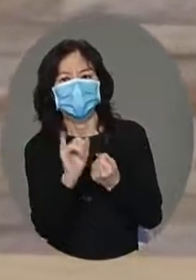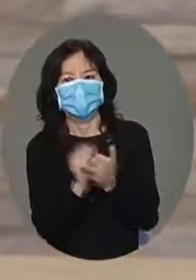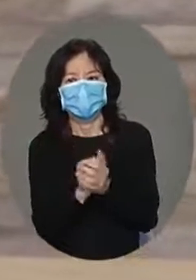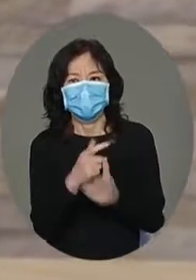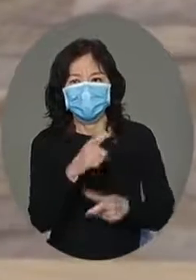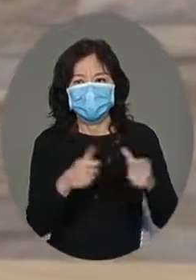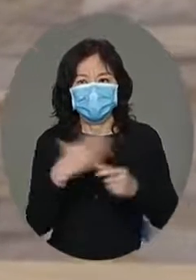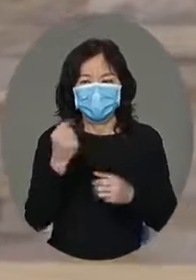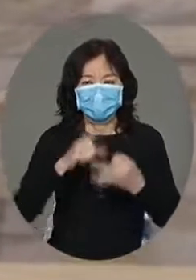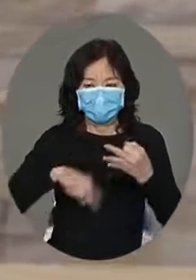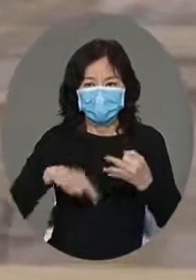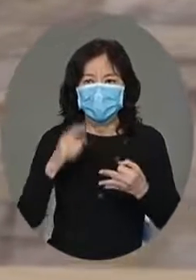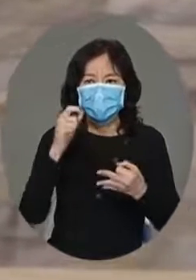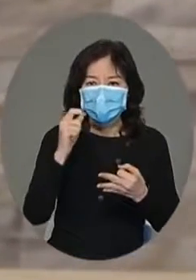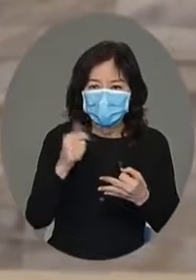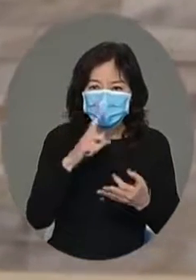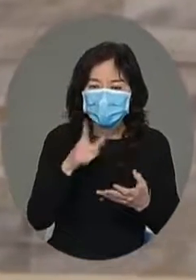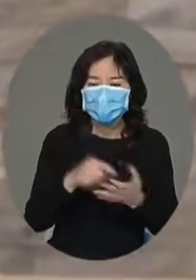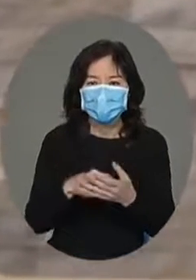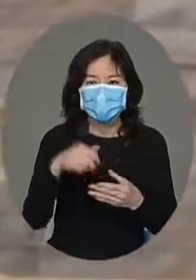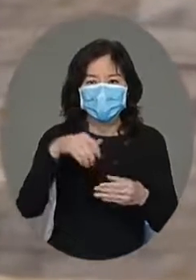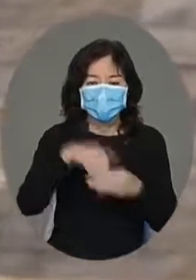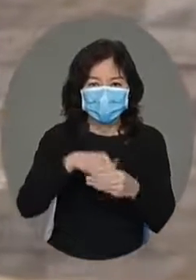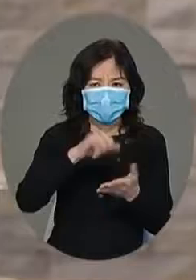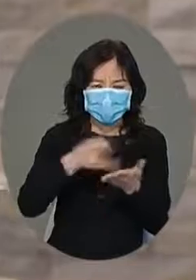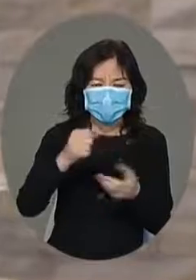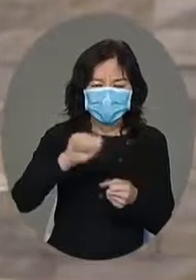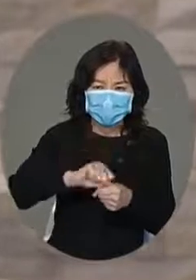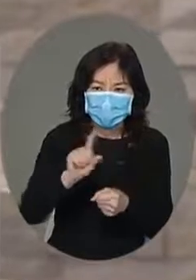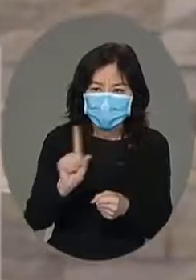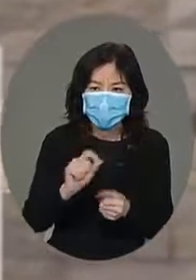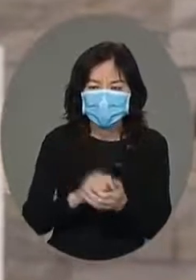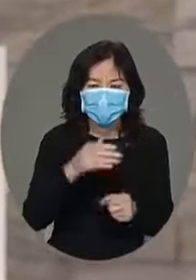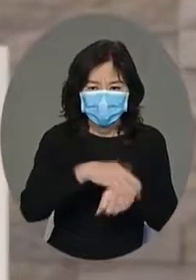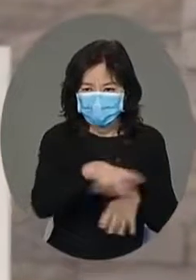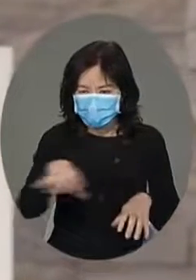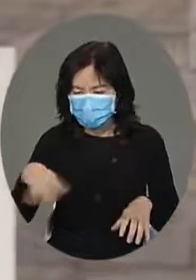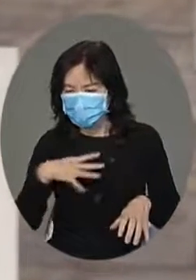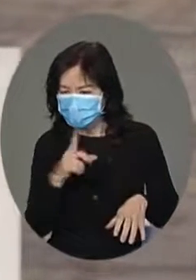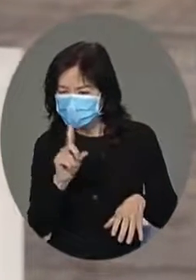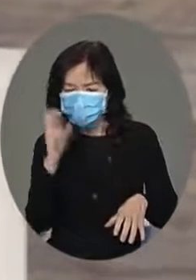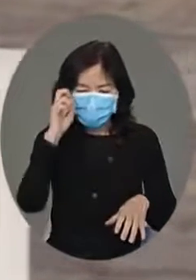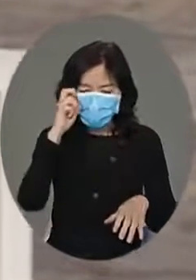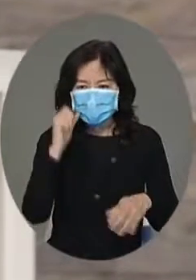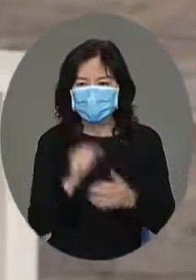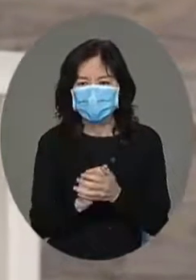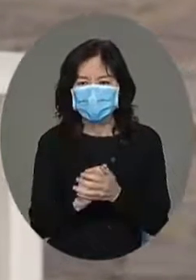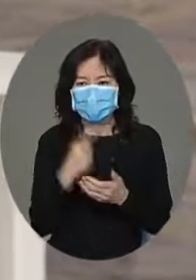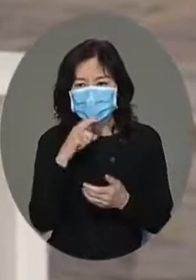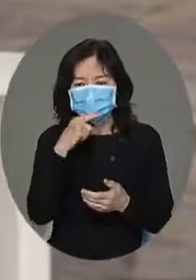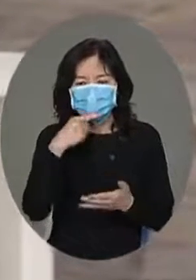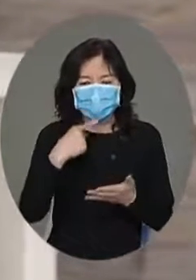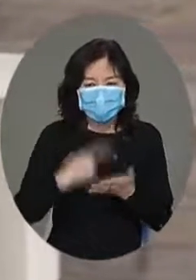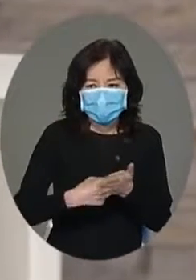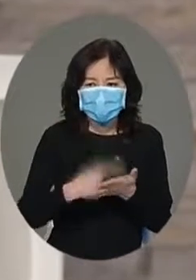財政司司長陳茂波就重申，增加股票印花稅係考慮到社會整體嘅情況，喺嚴重財赤